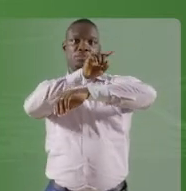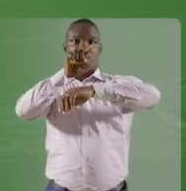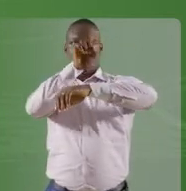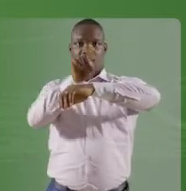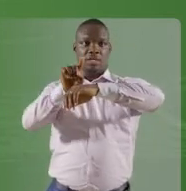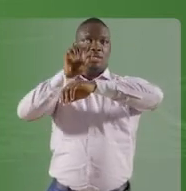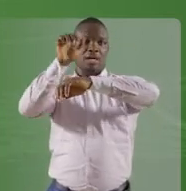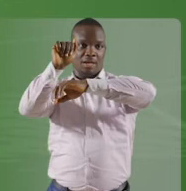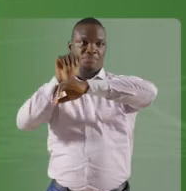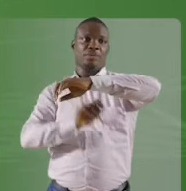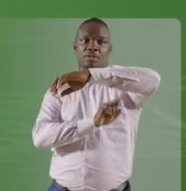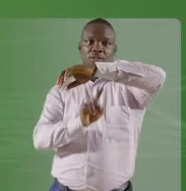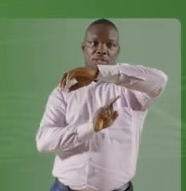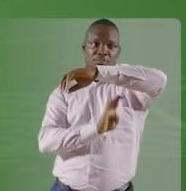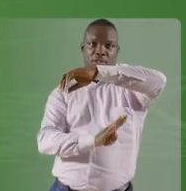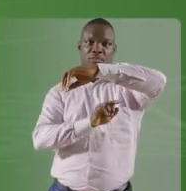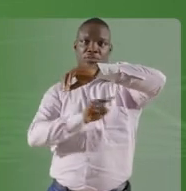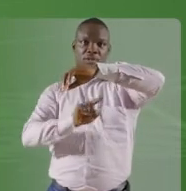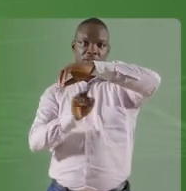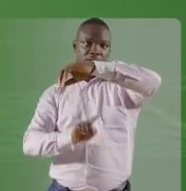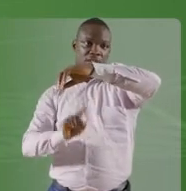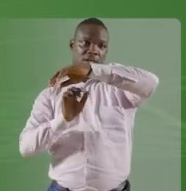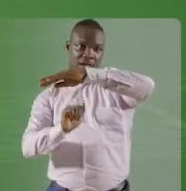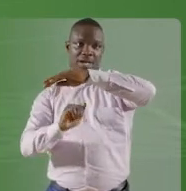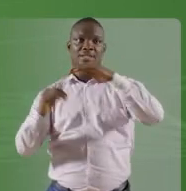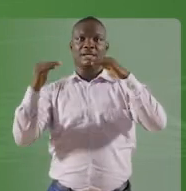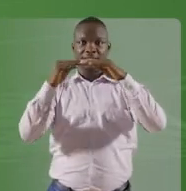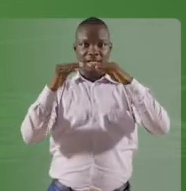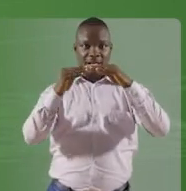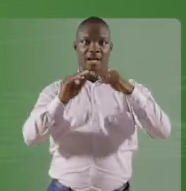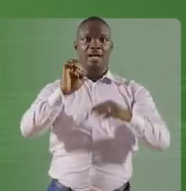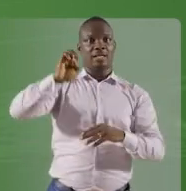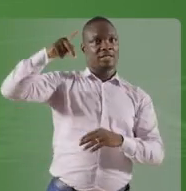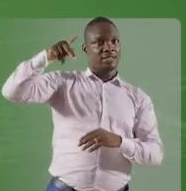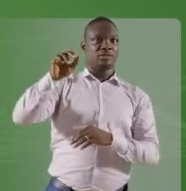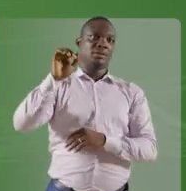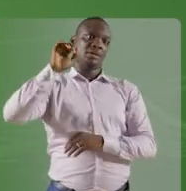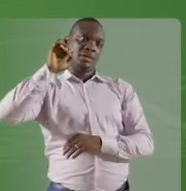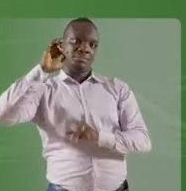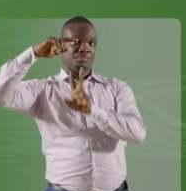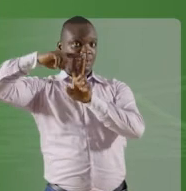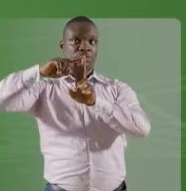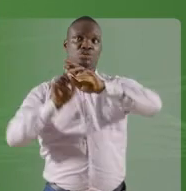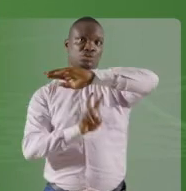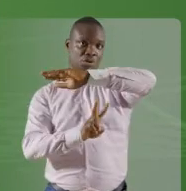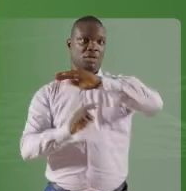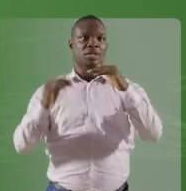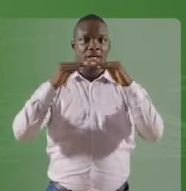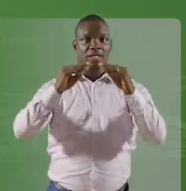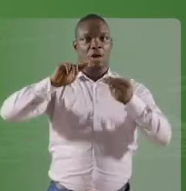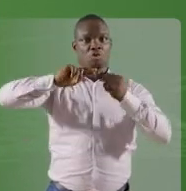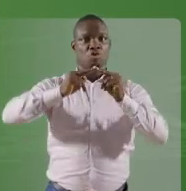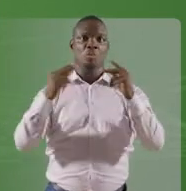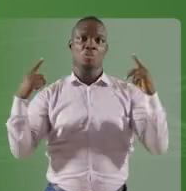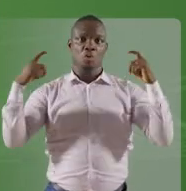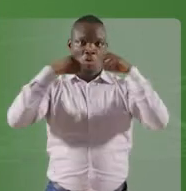sur ZB moins ZA va être égal à exponentielle de I pi sur 2 qui va être égal au nombre